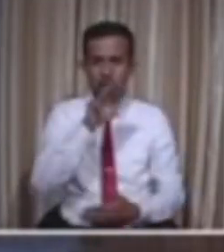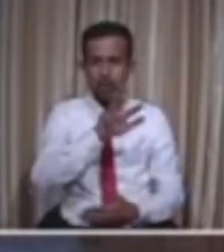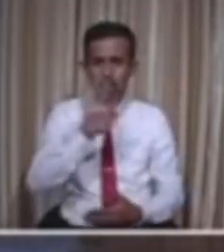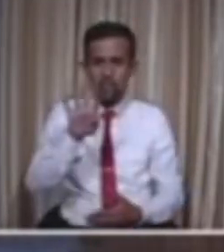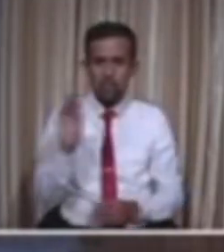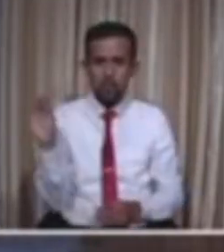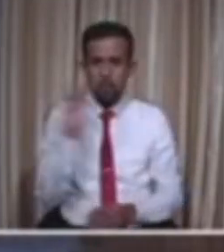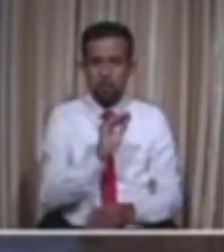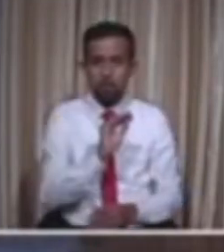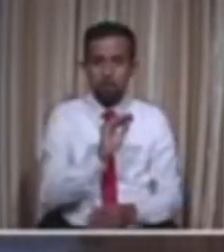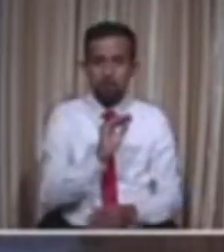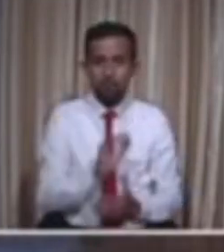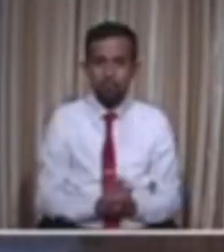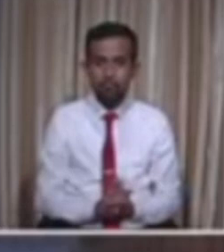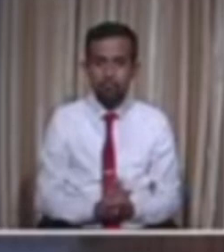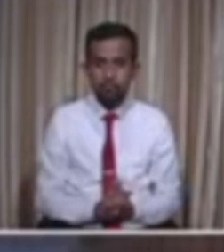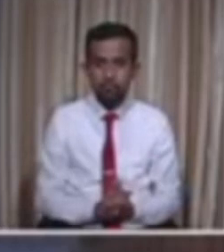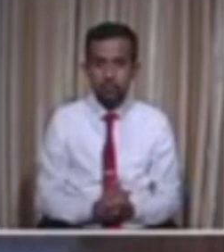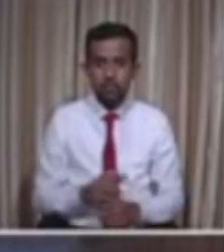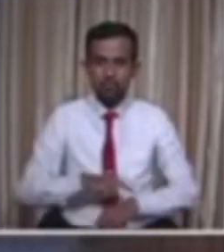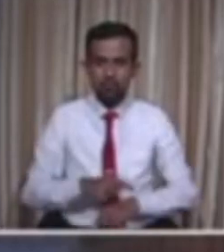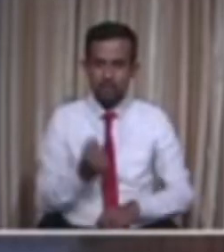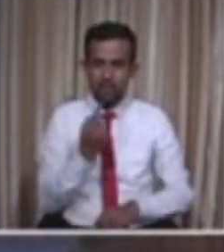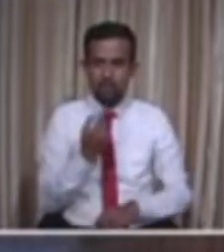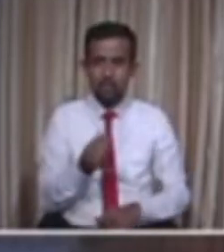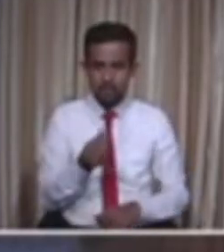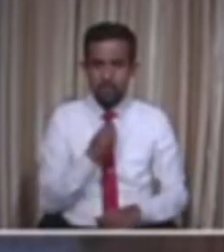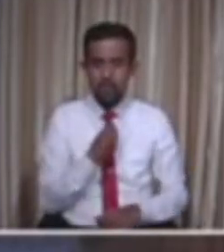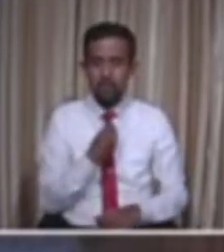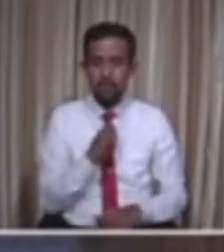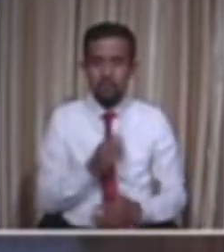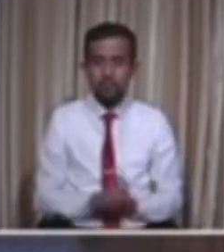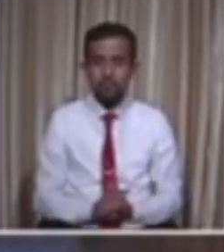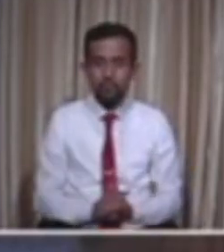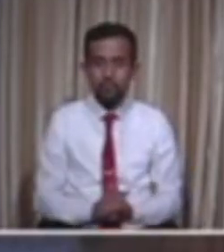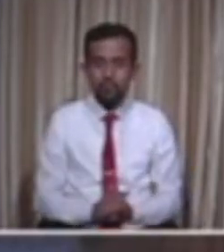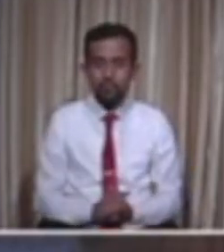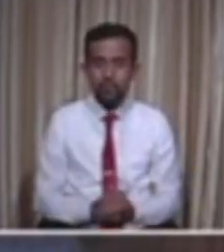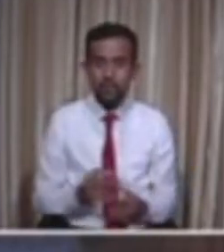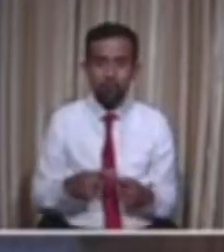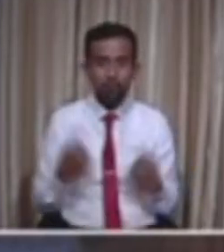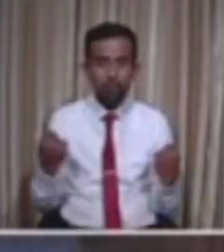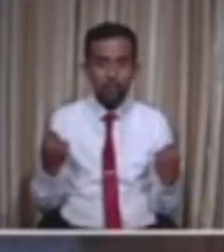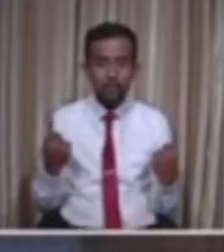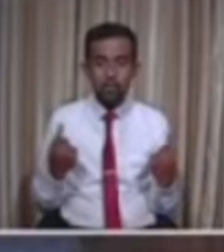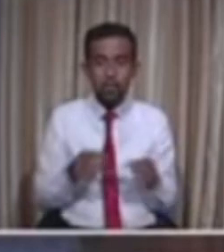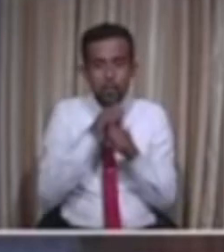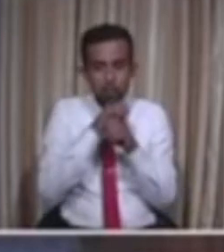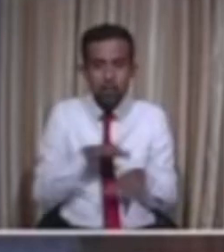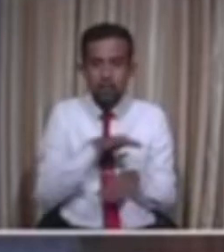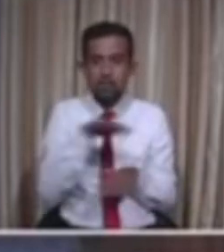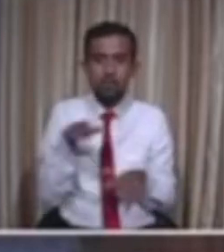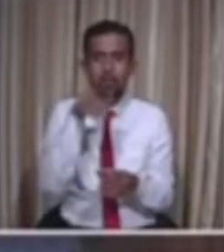nitu deka ka ala tino garu mantu mani minari kipe aten Mekar ne kian non, itu kota eka wenas wela tama api sista sampan sama aja kita